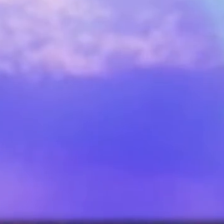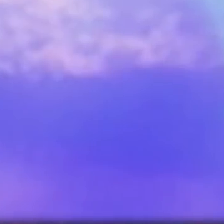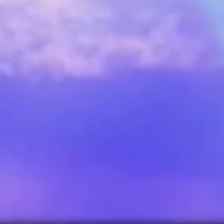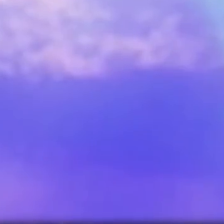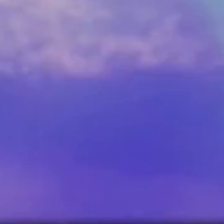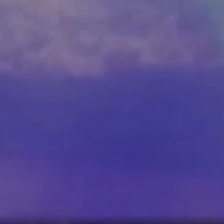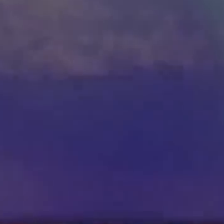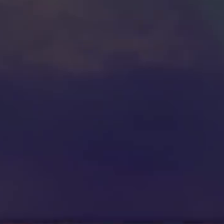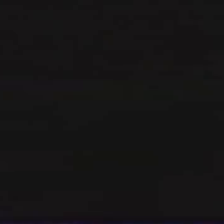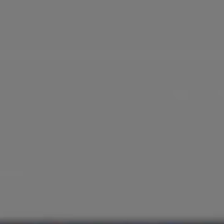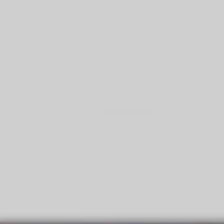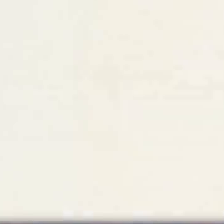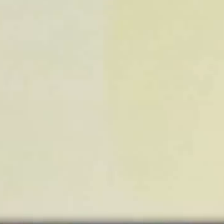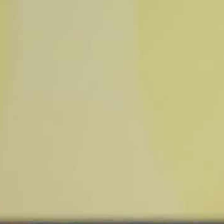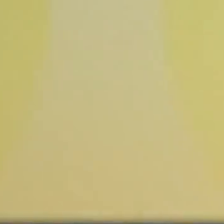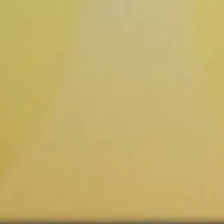እሙታን